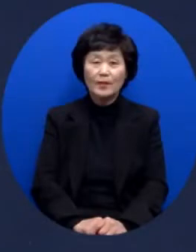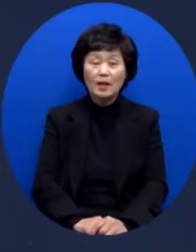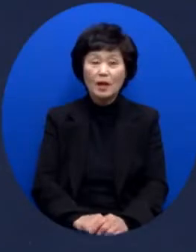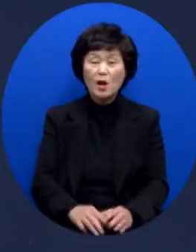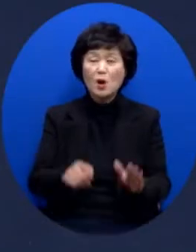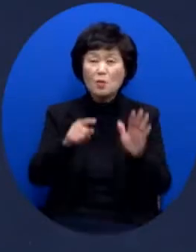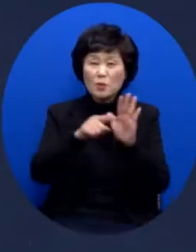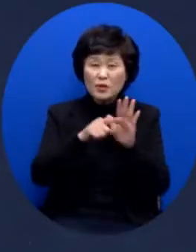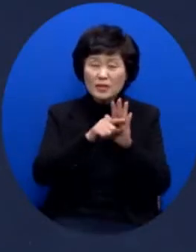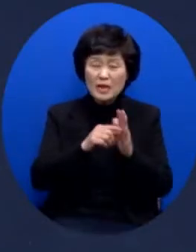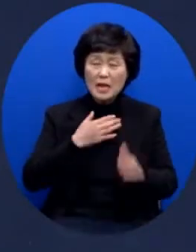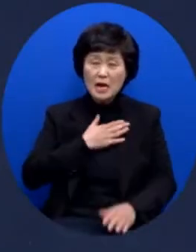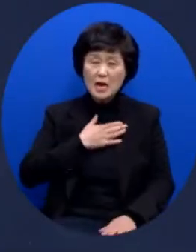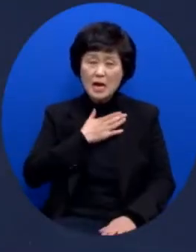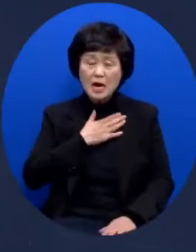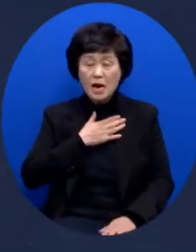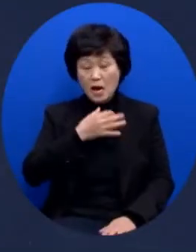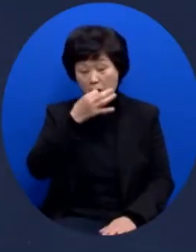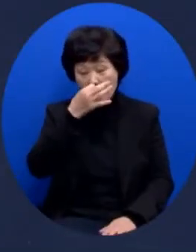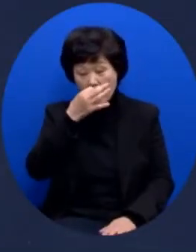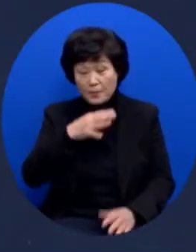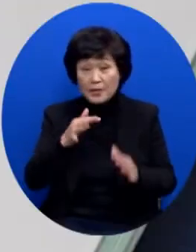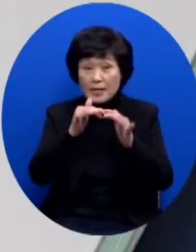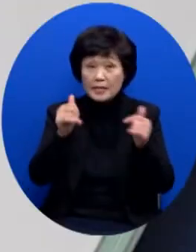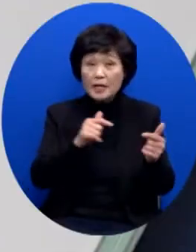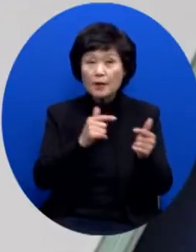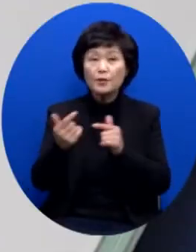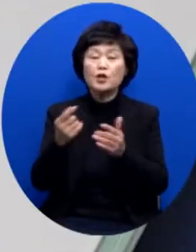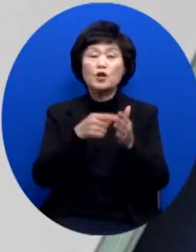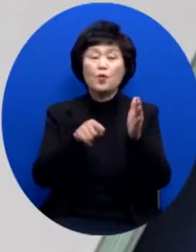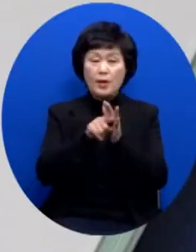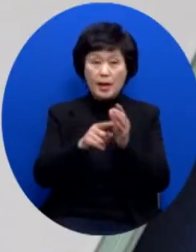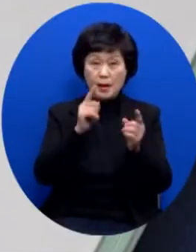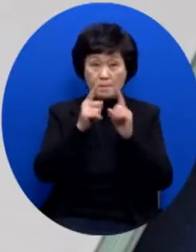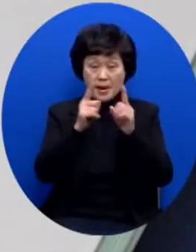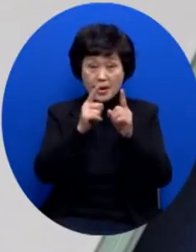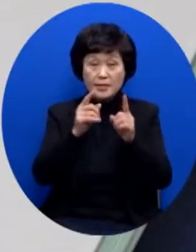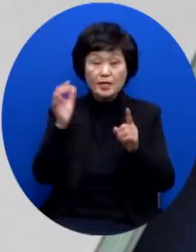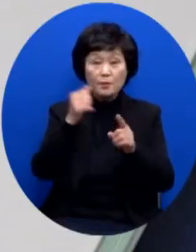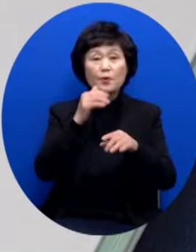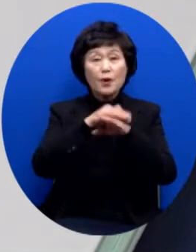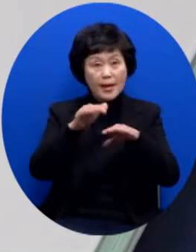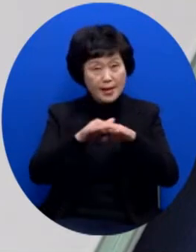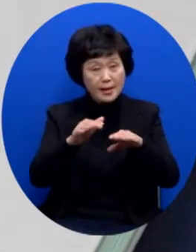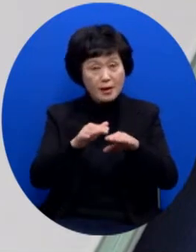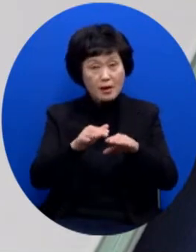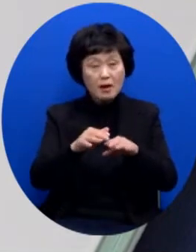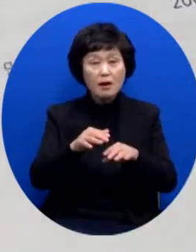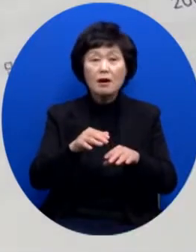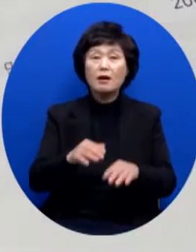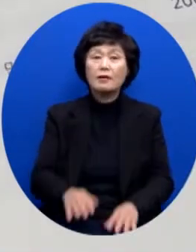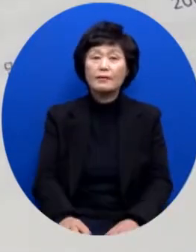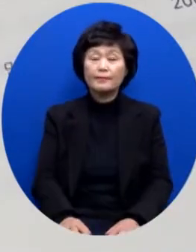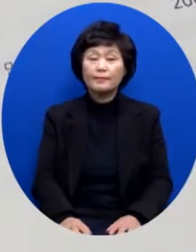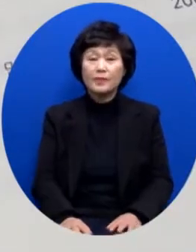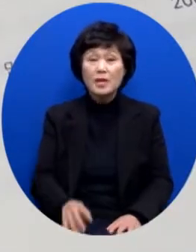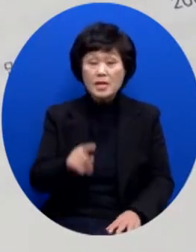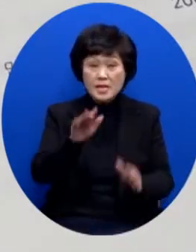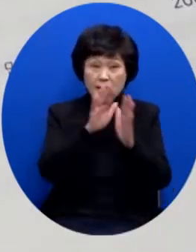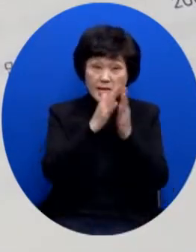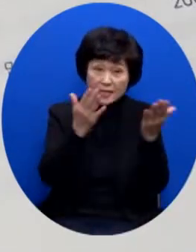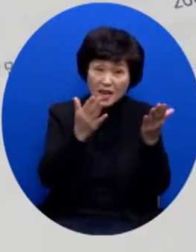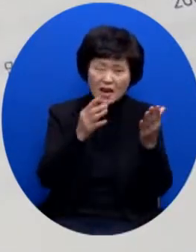부정적인 감정으로 힘겨워하는 이들을 위한 말씀 처방전, 김동수의 힐링 마음 백신입니다. 이